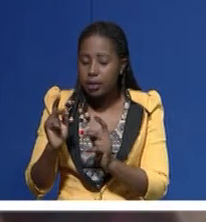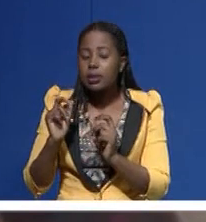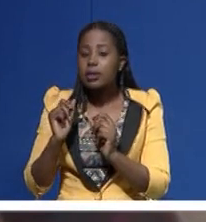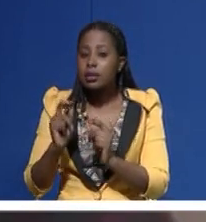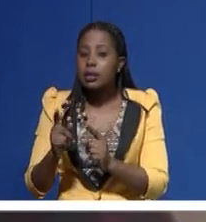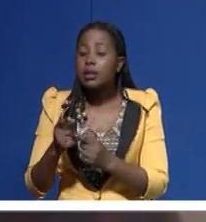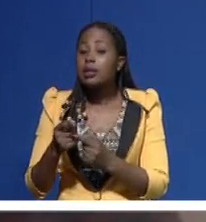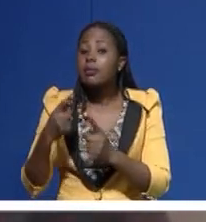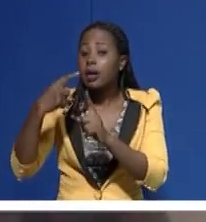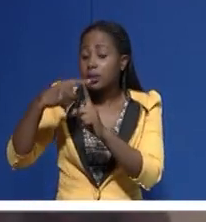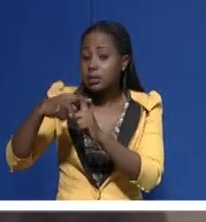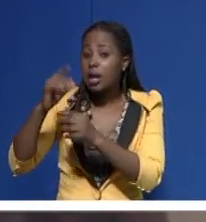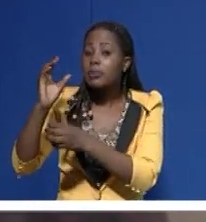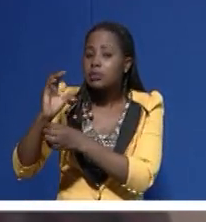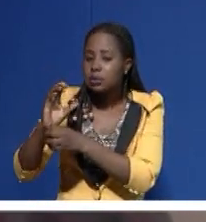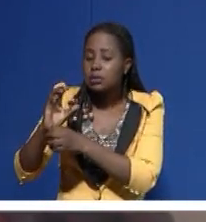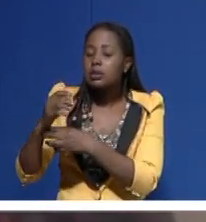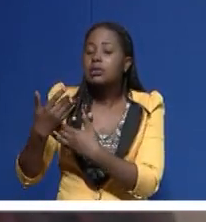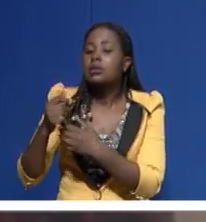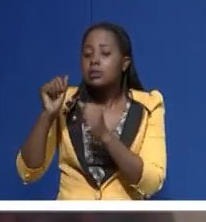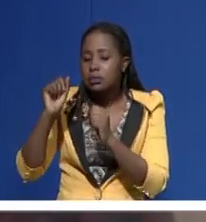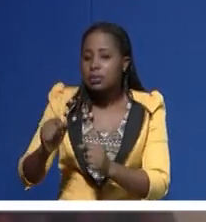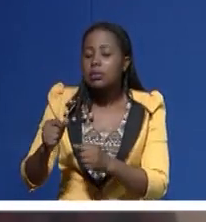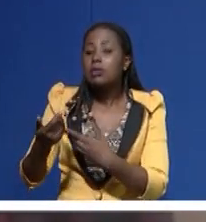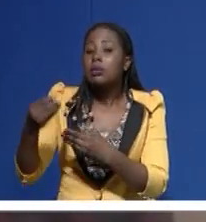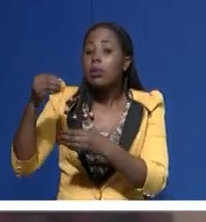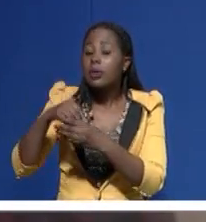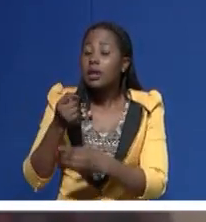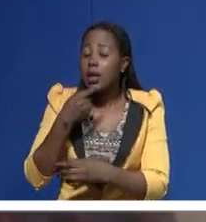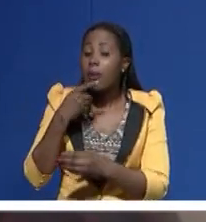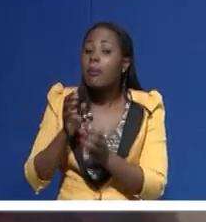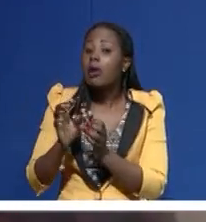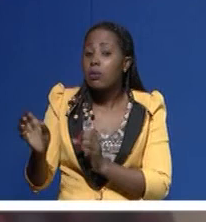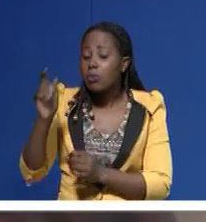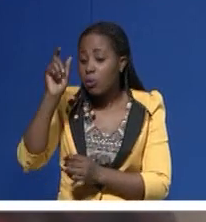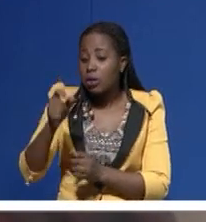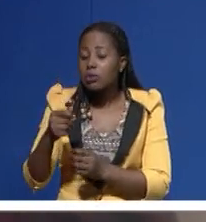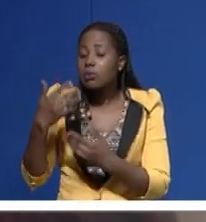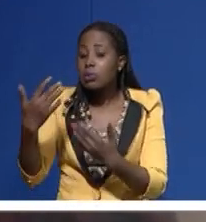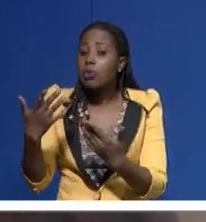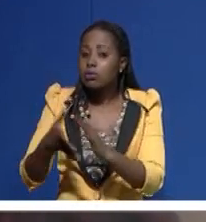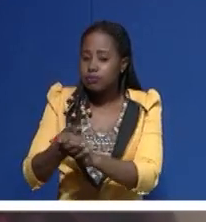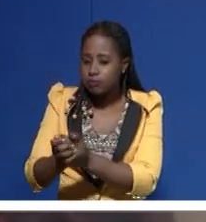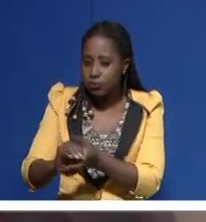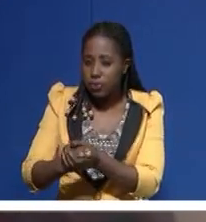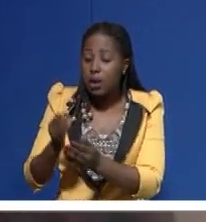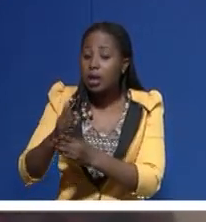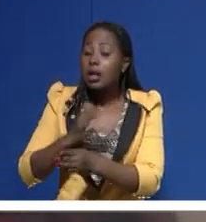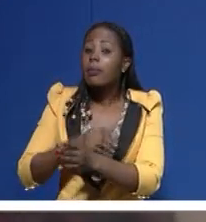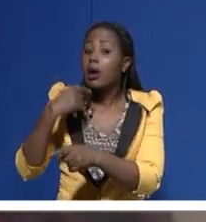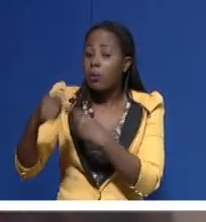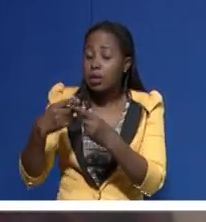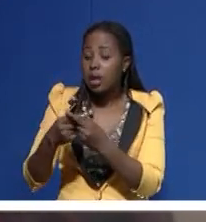lakini makanisa na misikiti wametakiwa kuweka dawa maalum za watu kunawa mikono kabla ya kuendelea